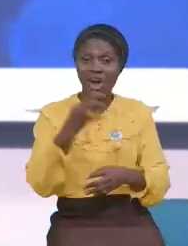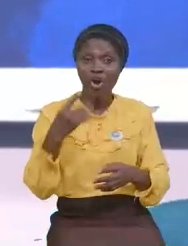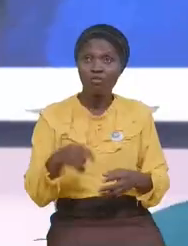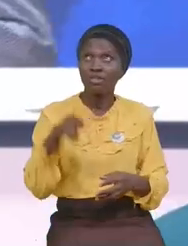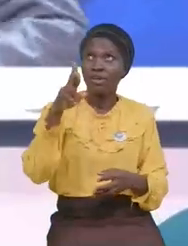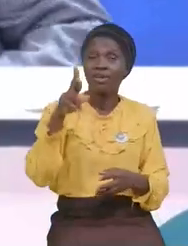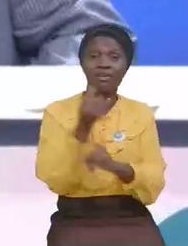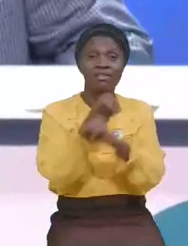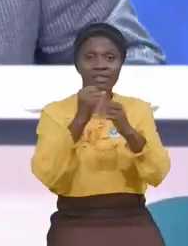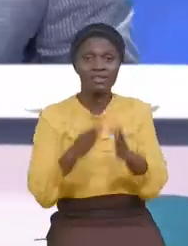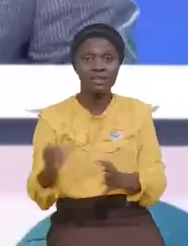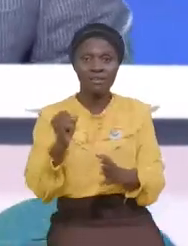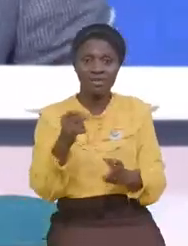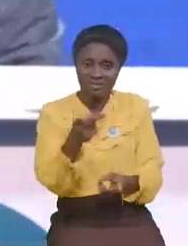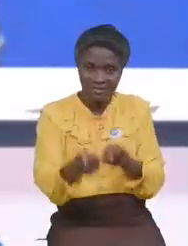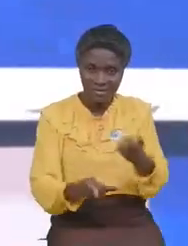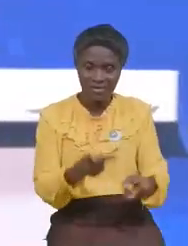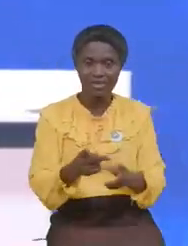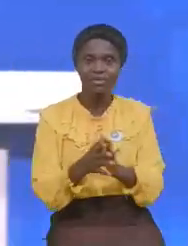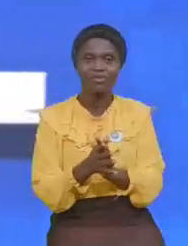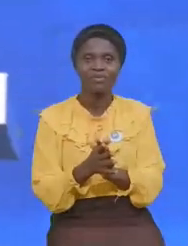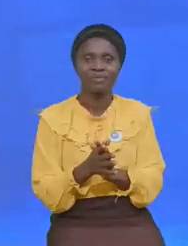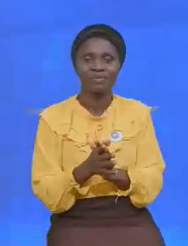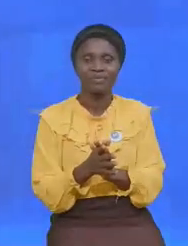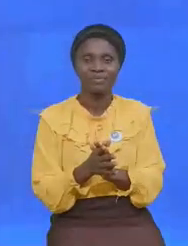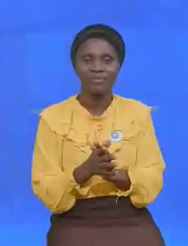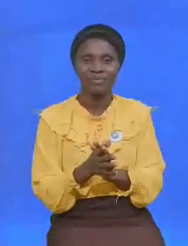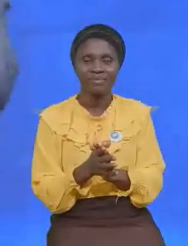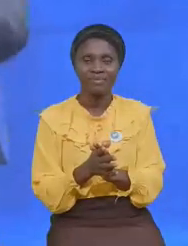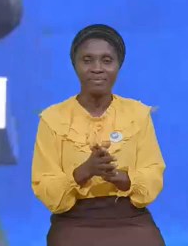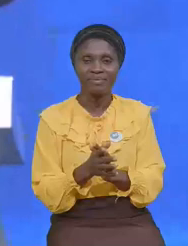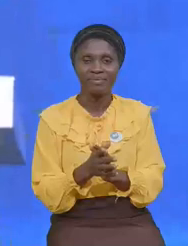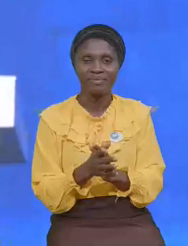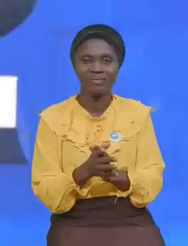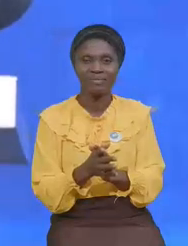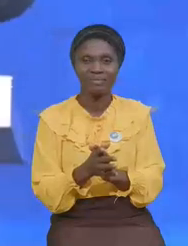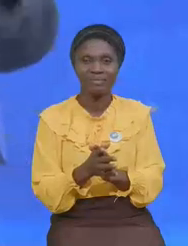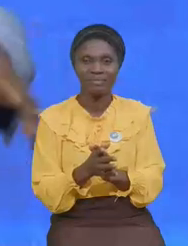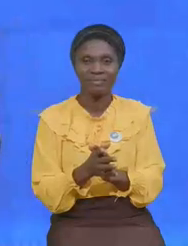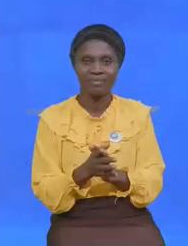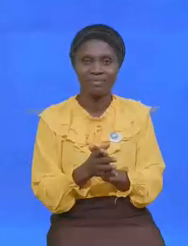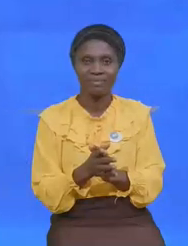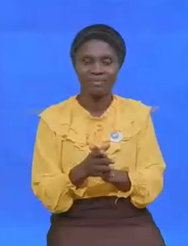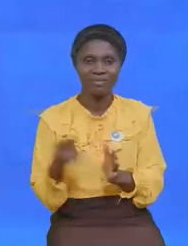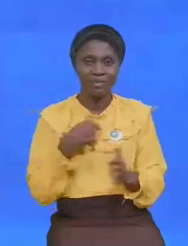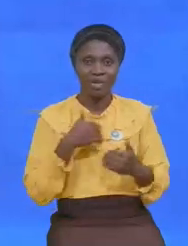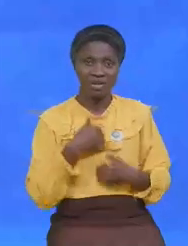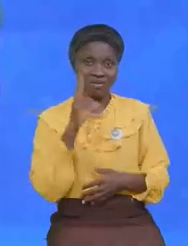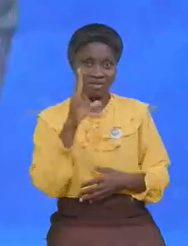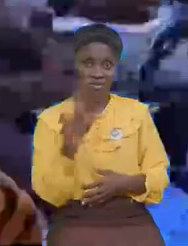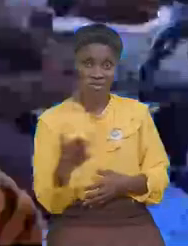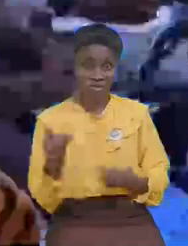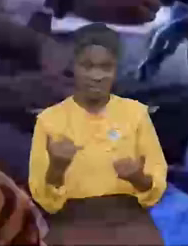Le jour heureux de la visite du Rédempteur. Nous allons voir trois points.